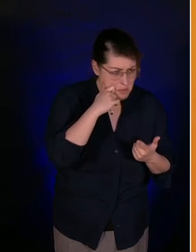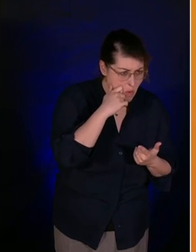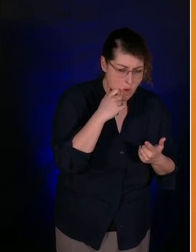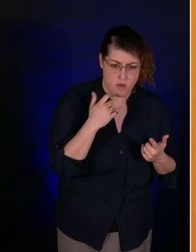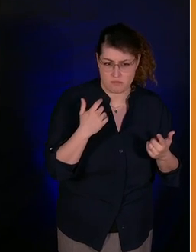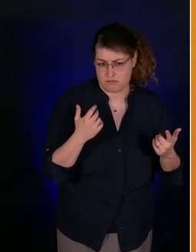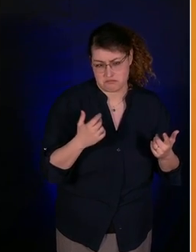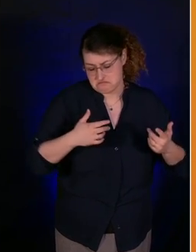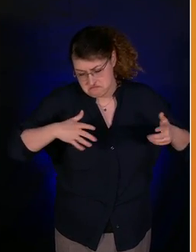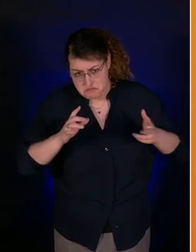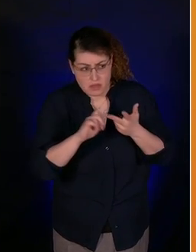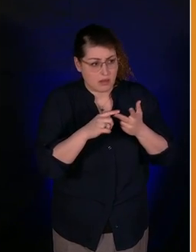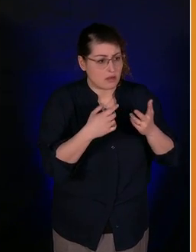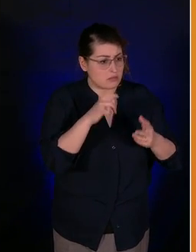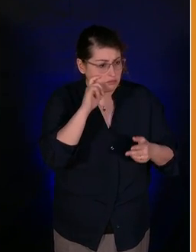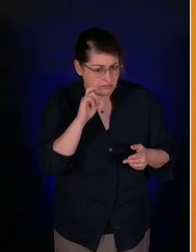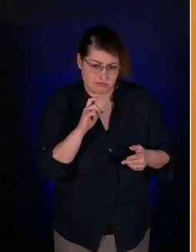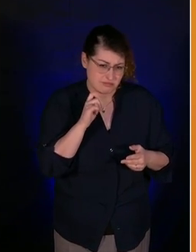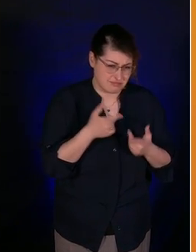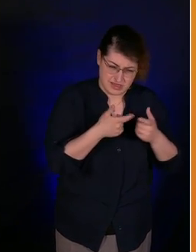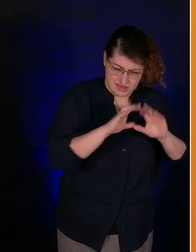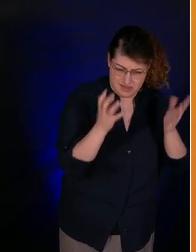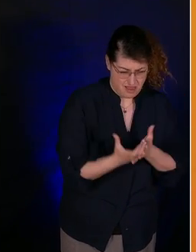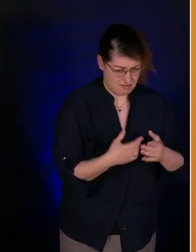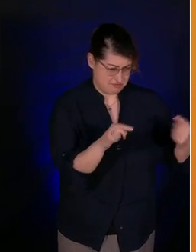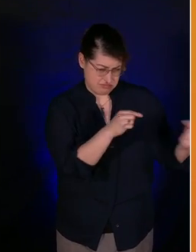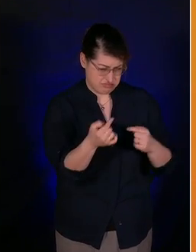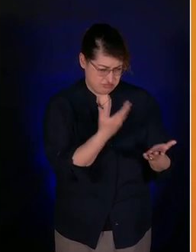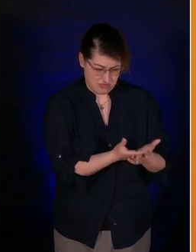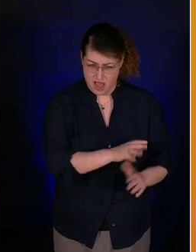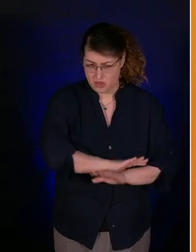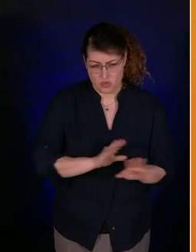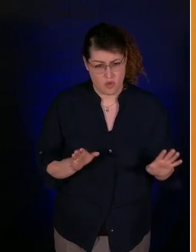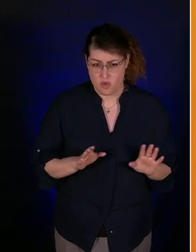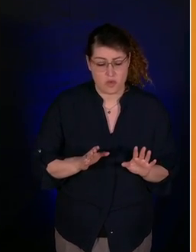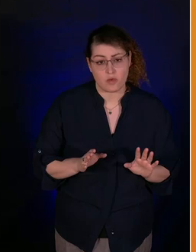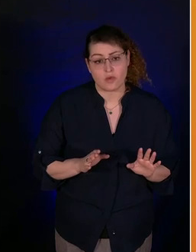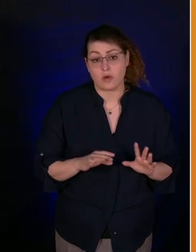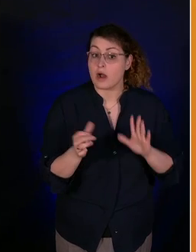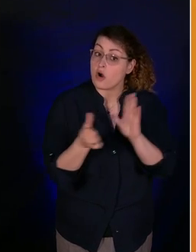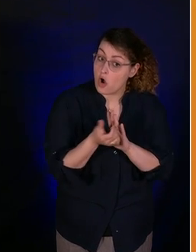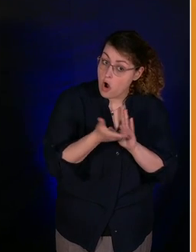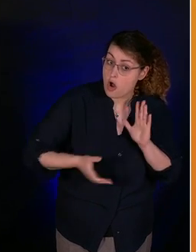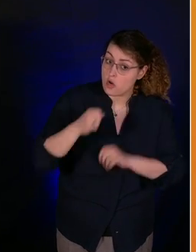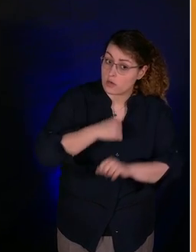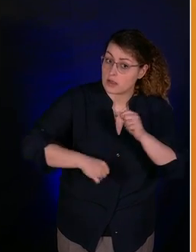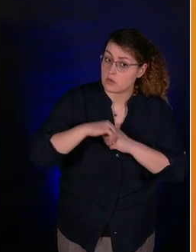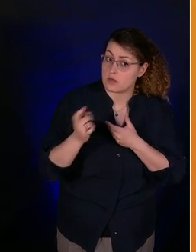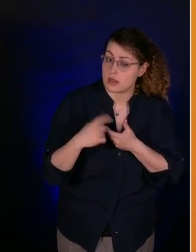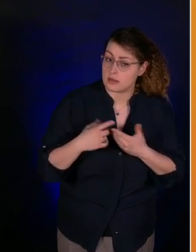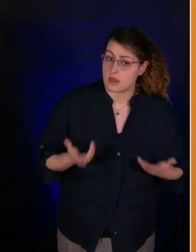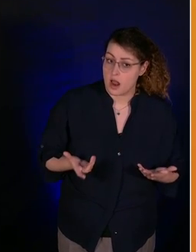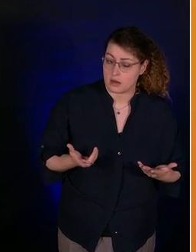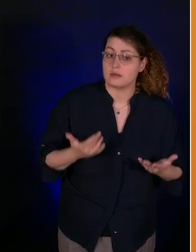orientation sexuelle ou son genre ne doit pas faire débat. C'est le rôle de notre organisation syndicale et